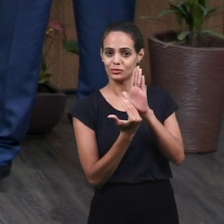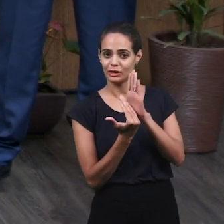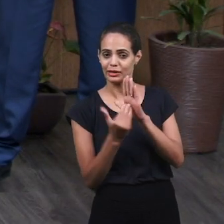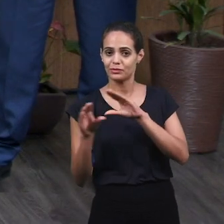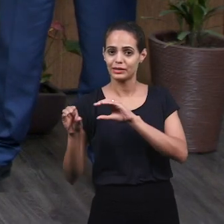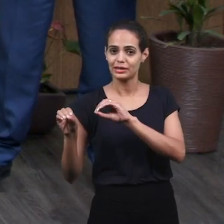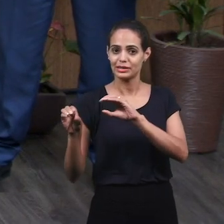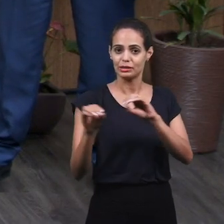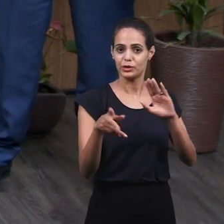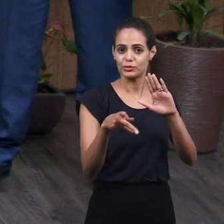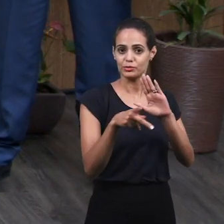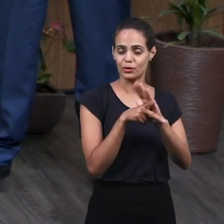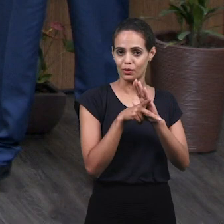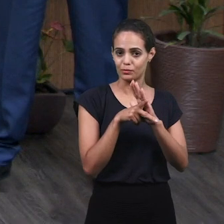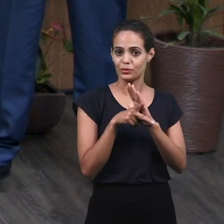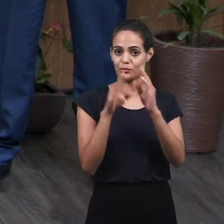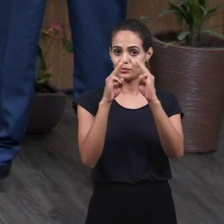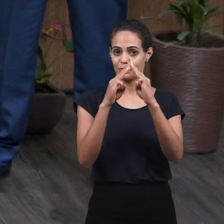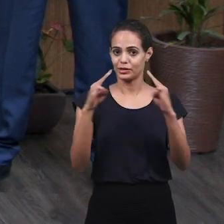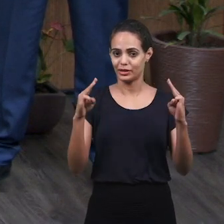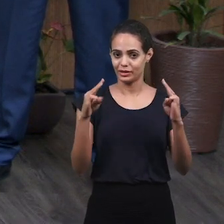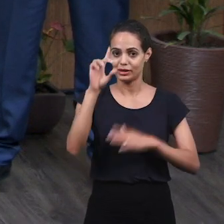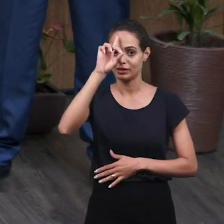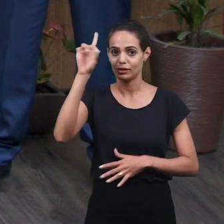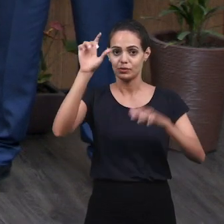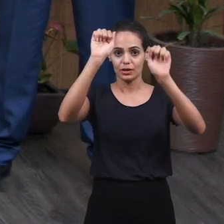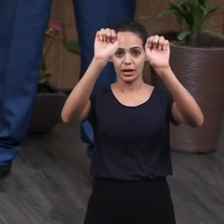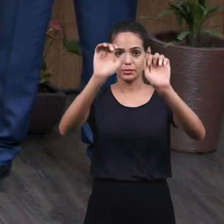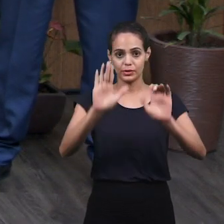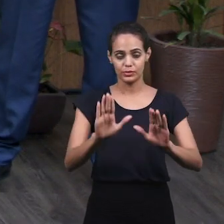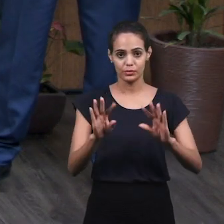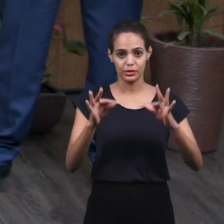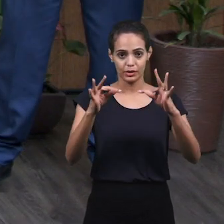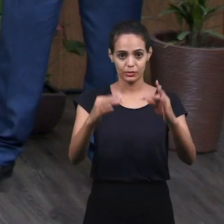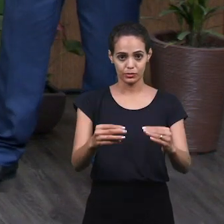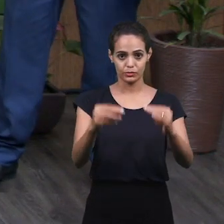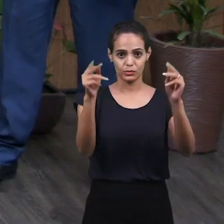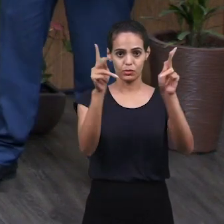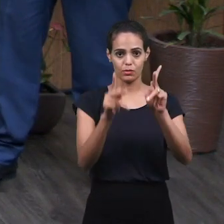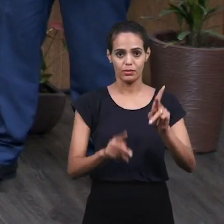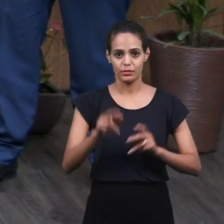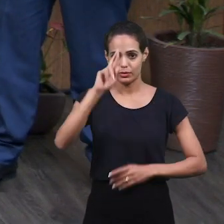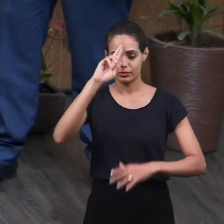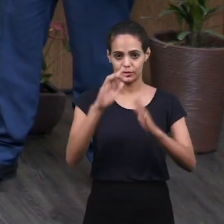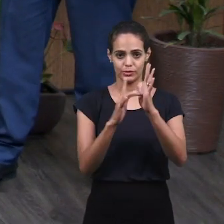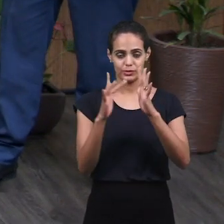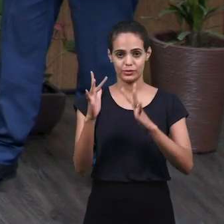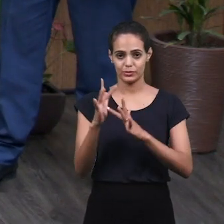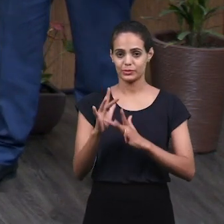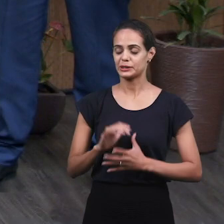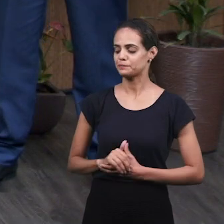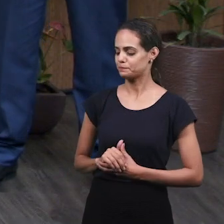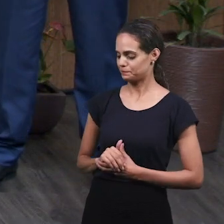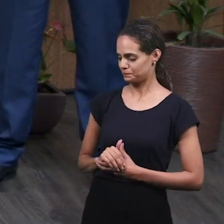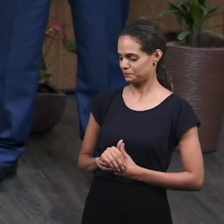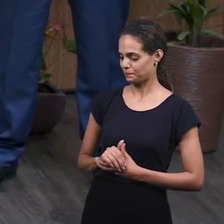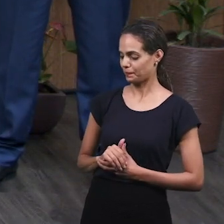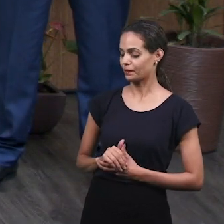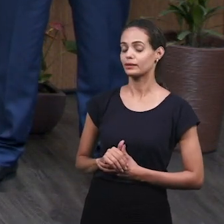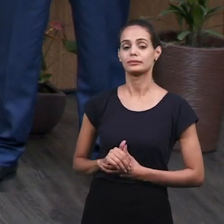Voici le volet Leçon du Manaïm. Que Dieu bénisse à tous avec, dans la paix du Seigneur Jésus. Pasteur Sérgio, la paix du